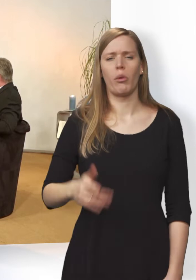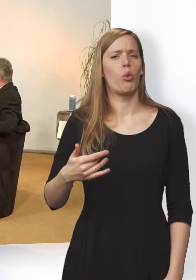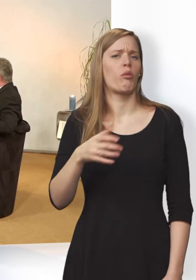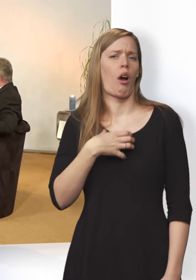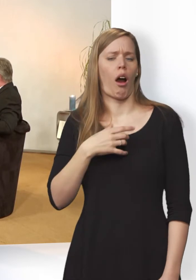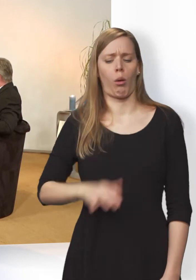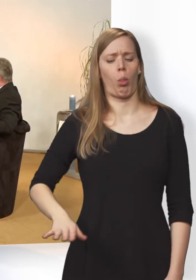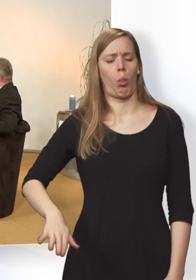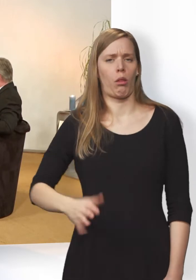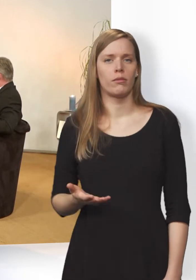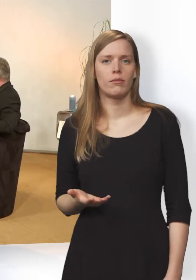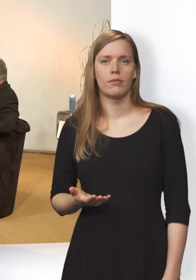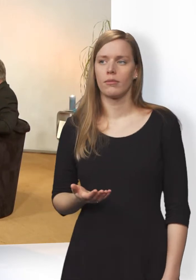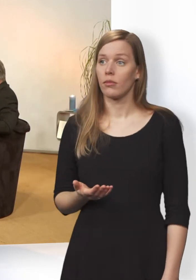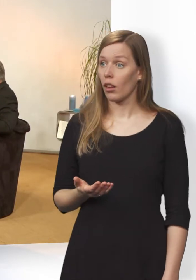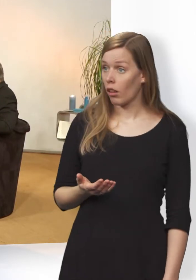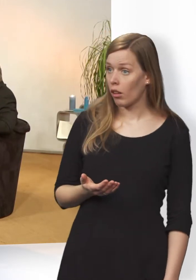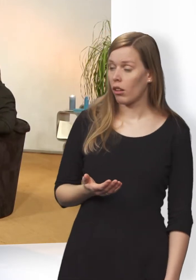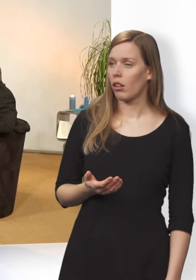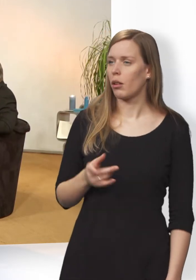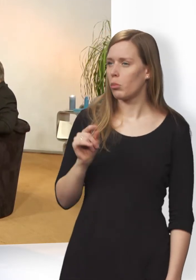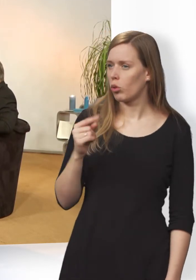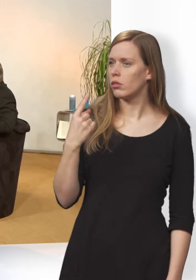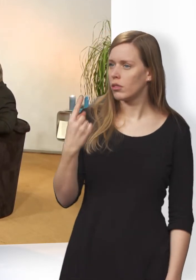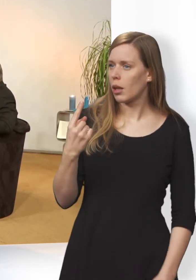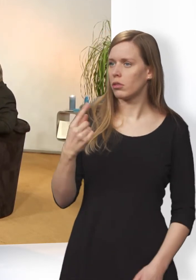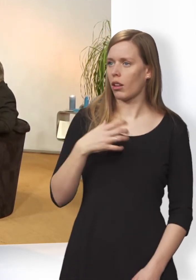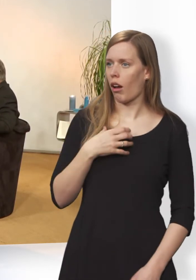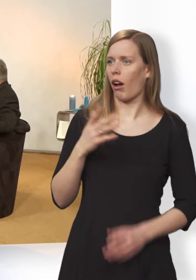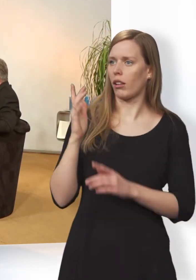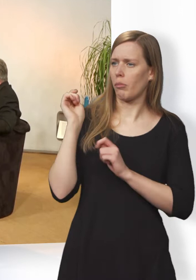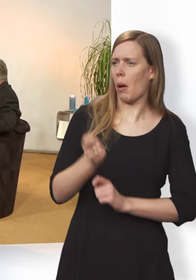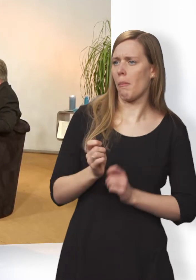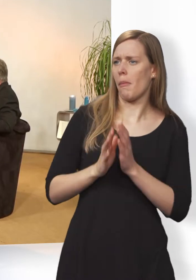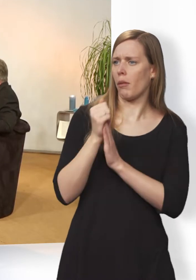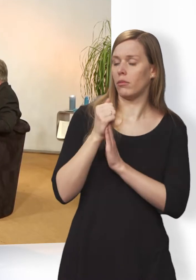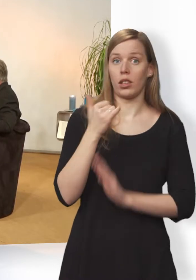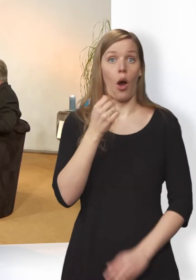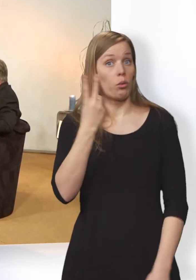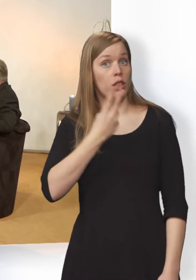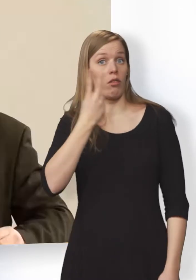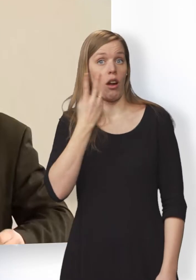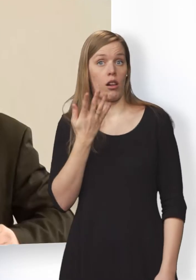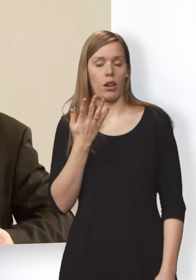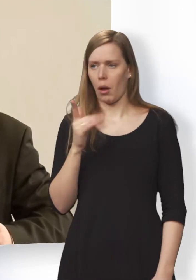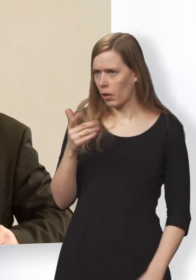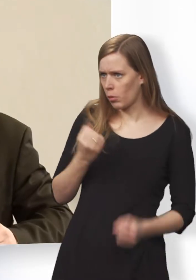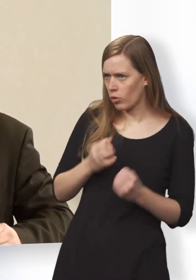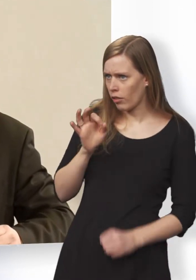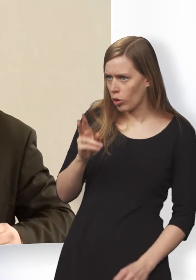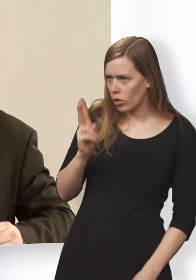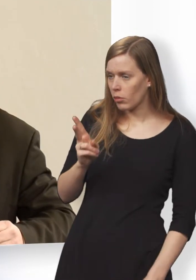krankheit platz das heißt sie haben das sagen noch über die kraft und auch wenn es ihnen manchmal schwerfällt das ist eine wichtige